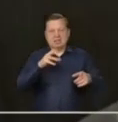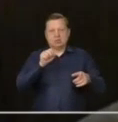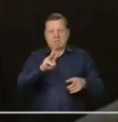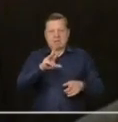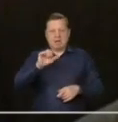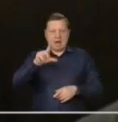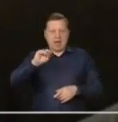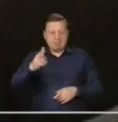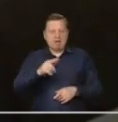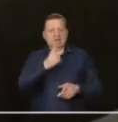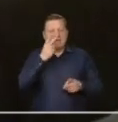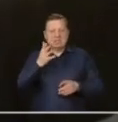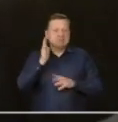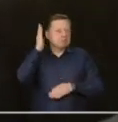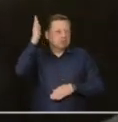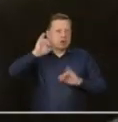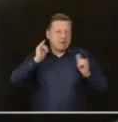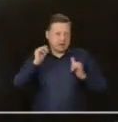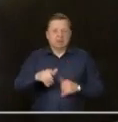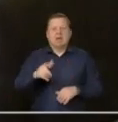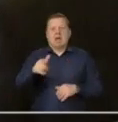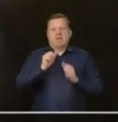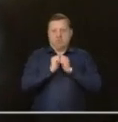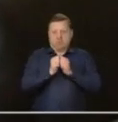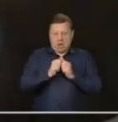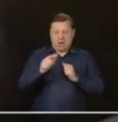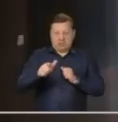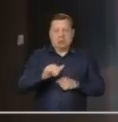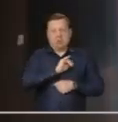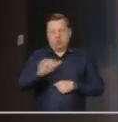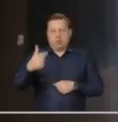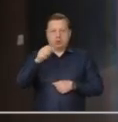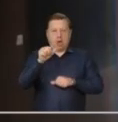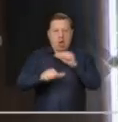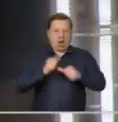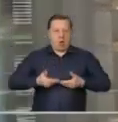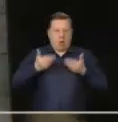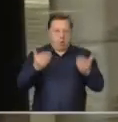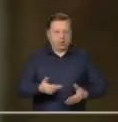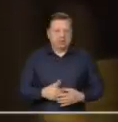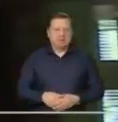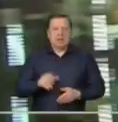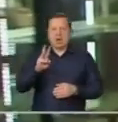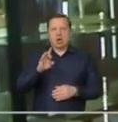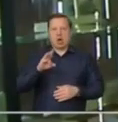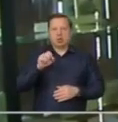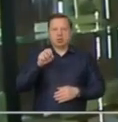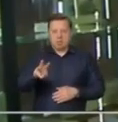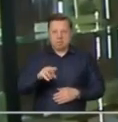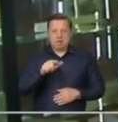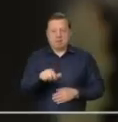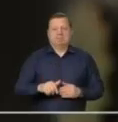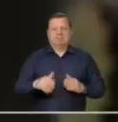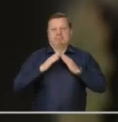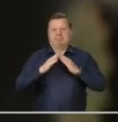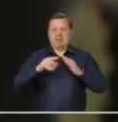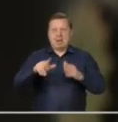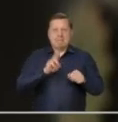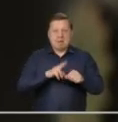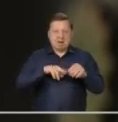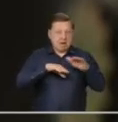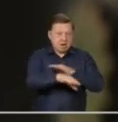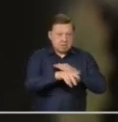jego wizji przyszłości. We wrześniu przypada 100. rocznica urodzin pisarza. Gorzowski Spichlerz na celowniku zainteresowanych historią. Można